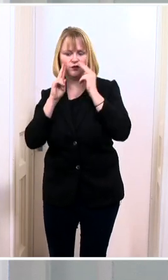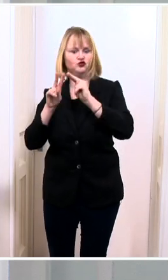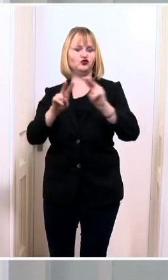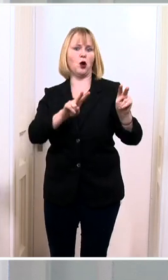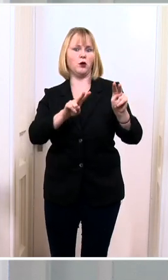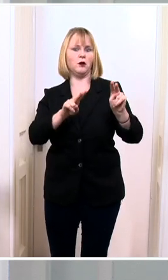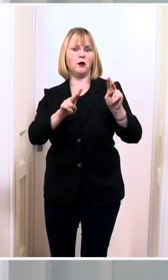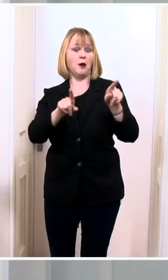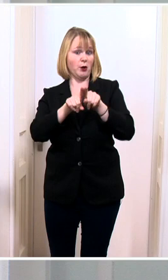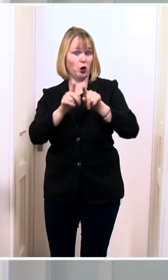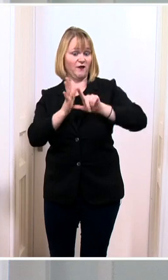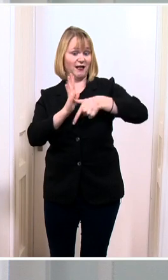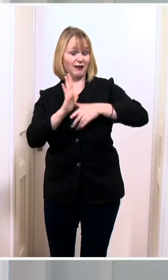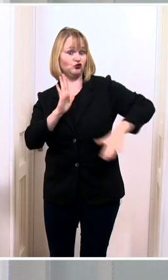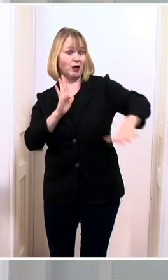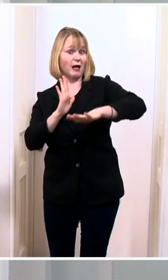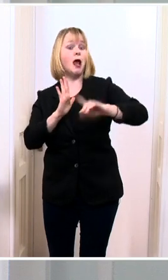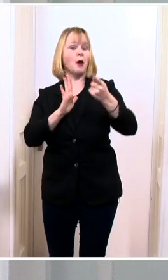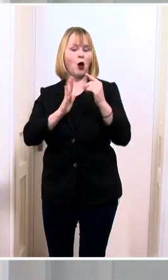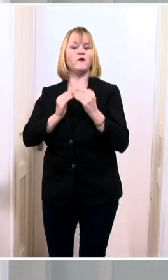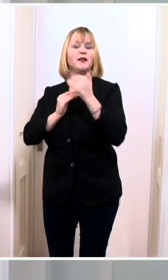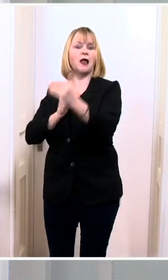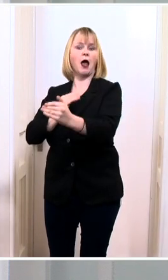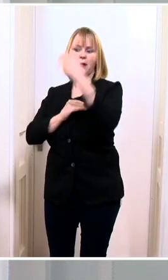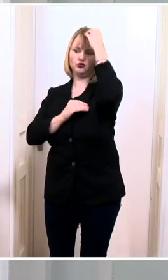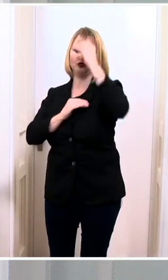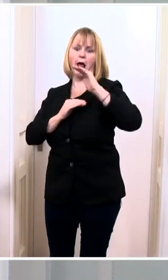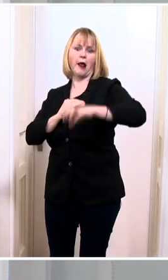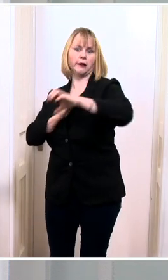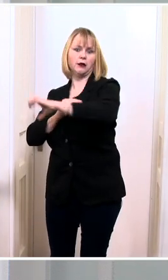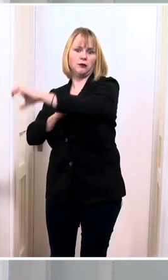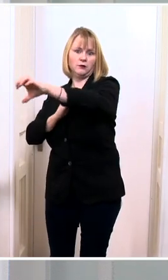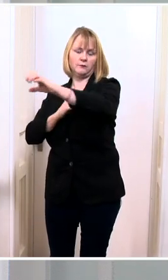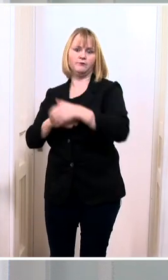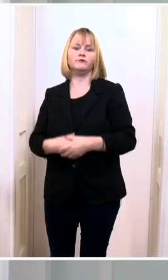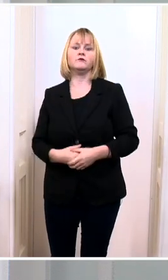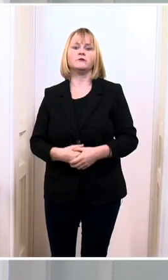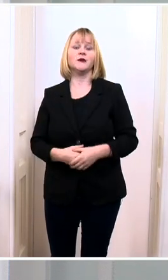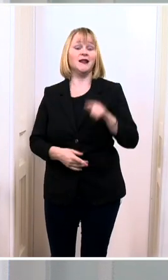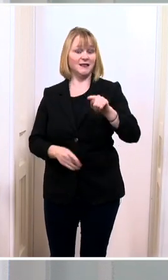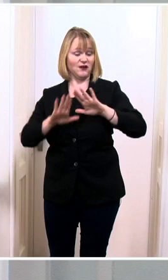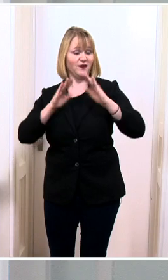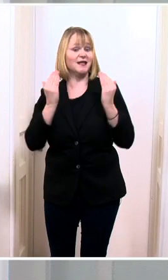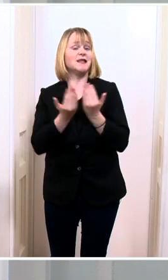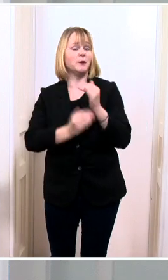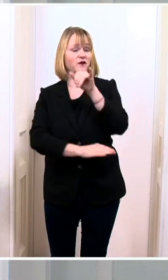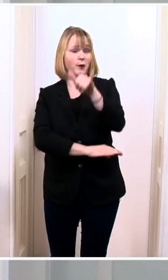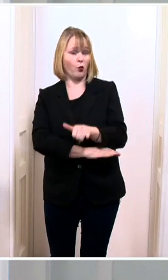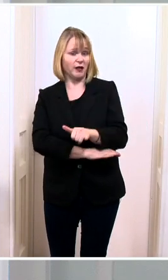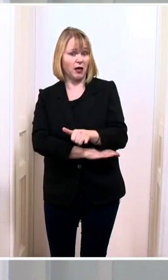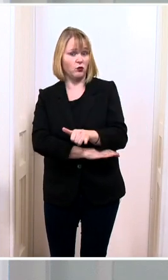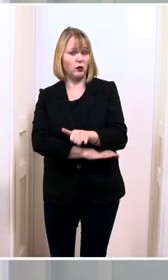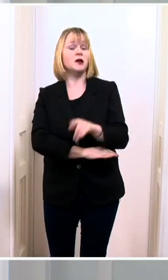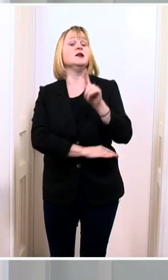in Liechtenstein, aber auch den Nachbarstaaten. In dieser Gesamtbeurteilung geht es auch darum, sich